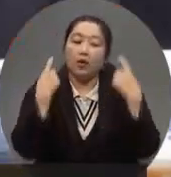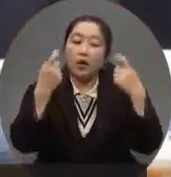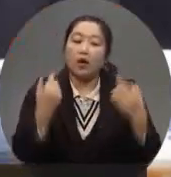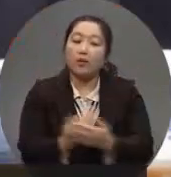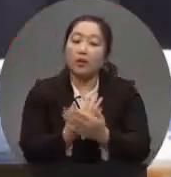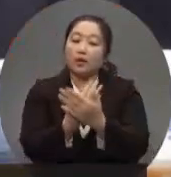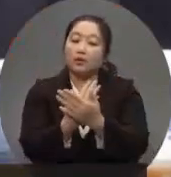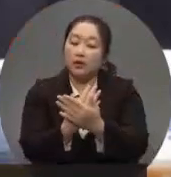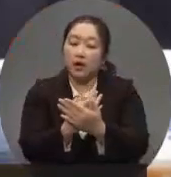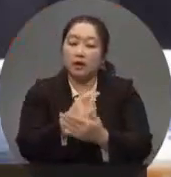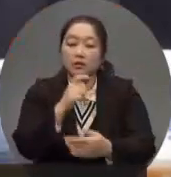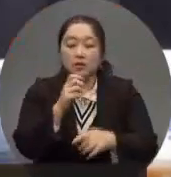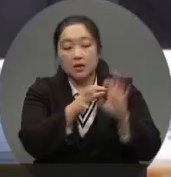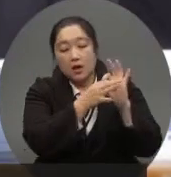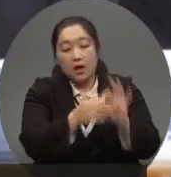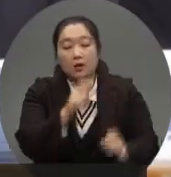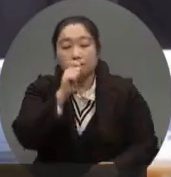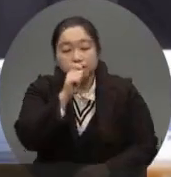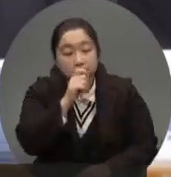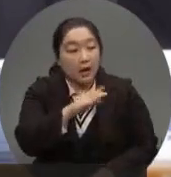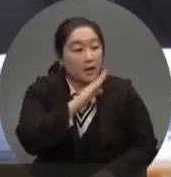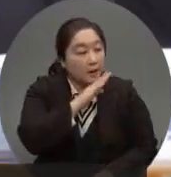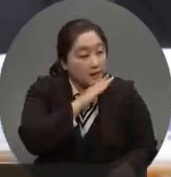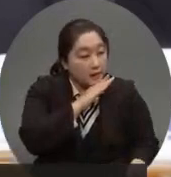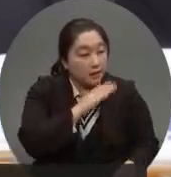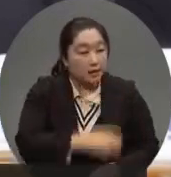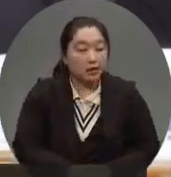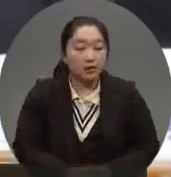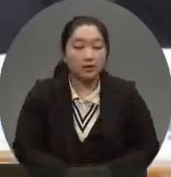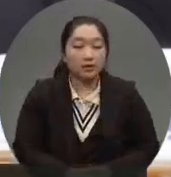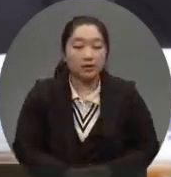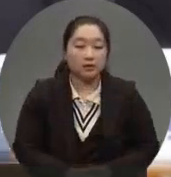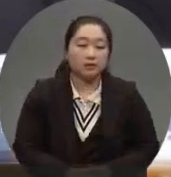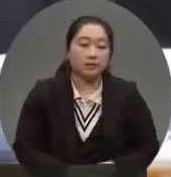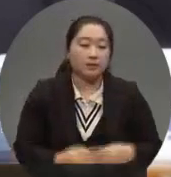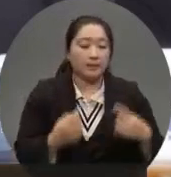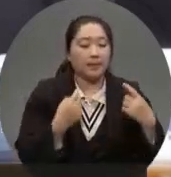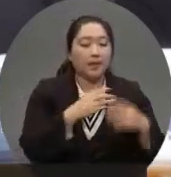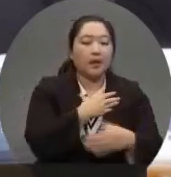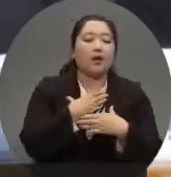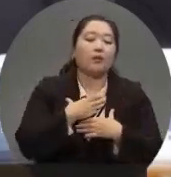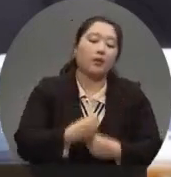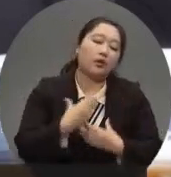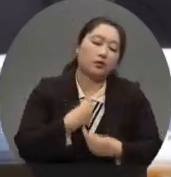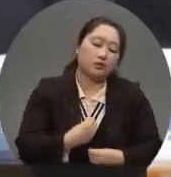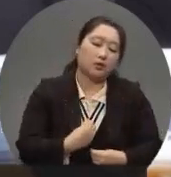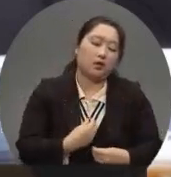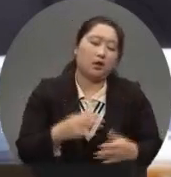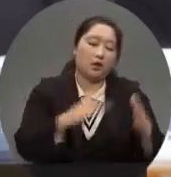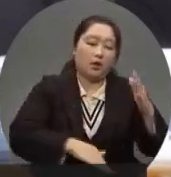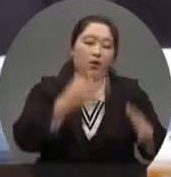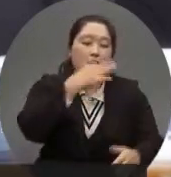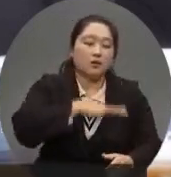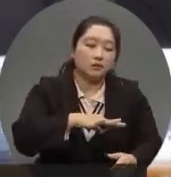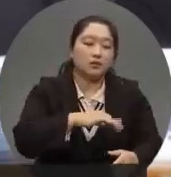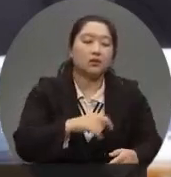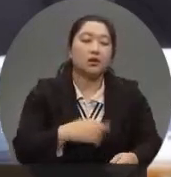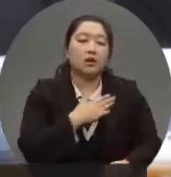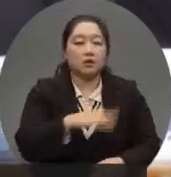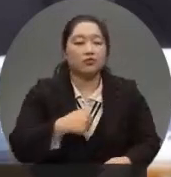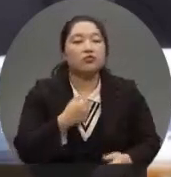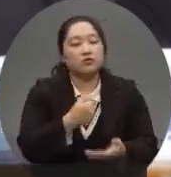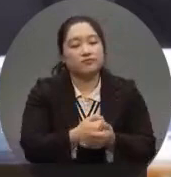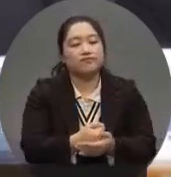될 것이라고 해서 계속 무기한 거 맞습니까 그 관람 계획들 편의 제공을 위해서 어 공익적인 부분을 위해서